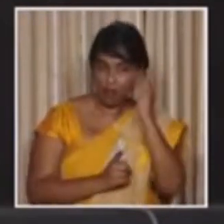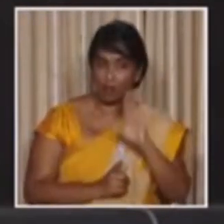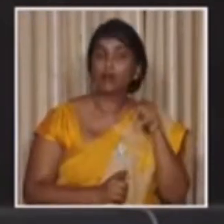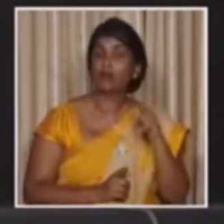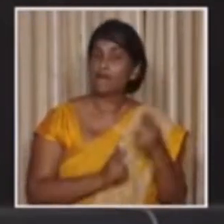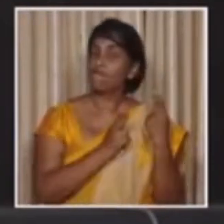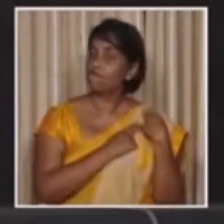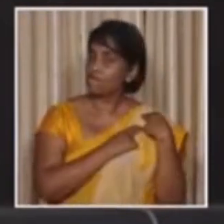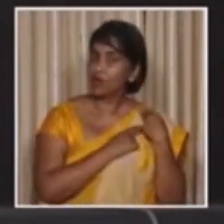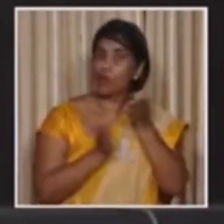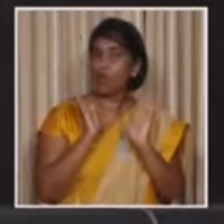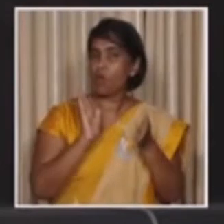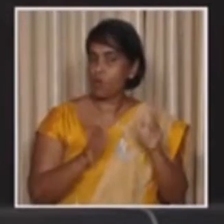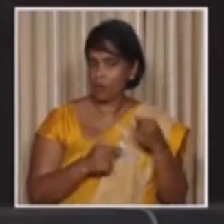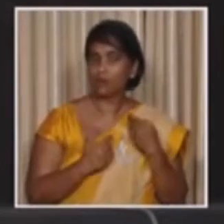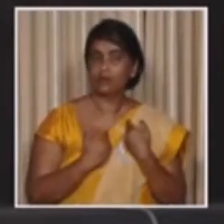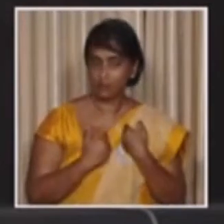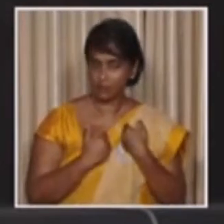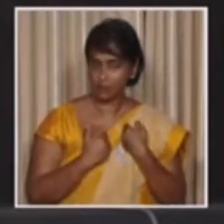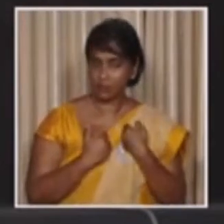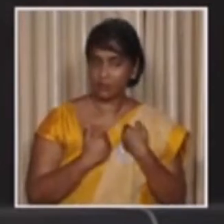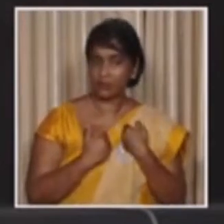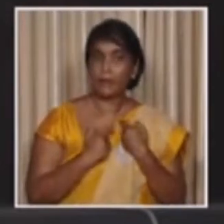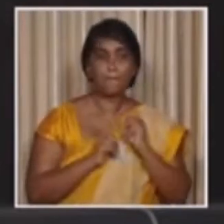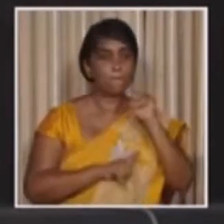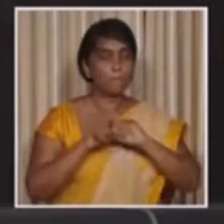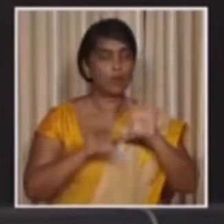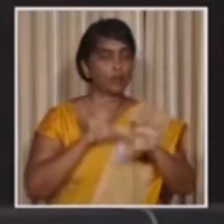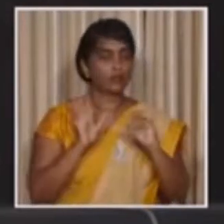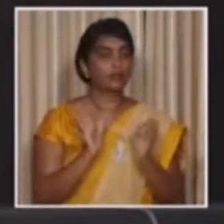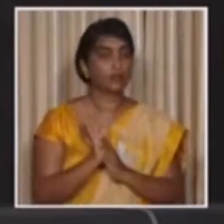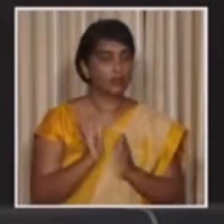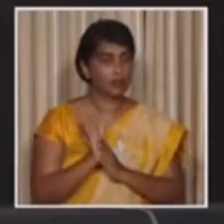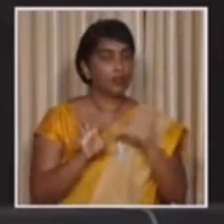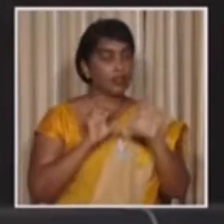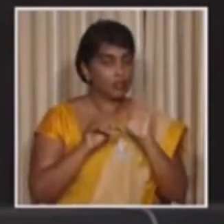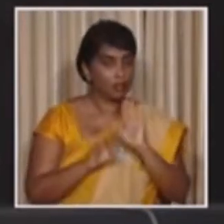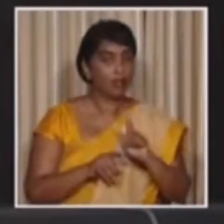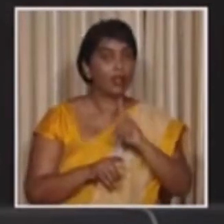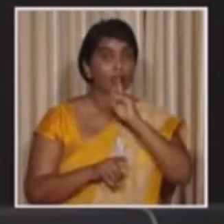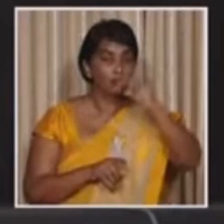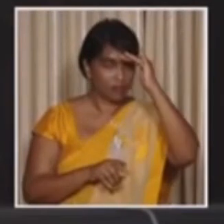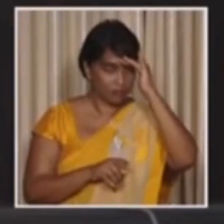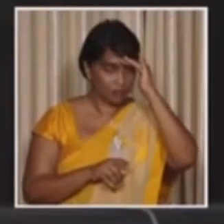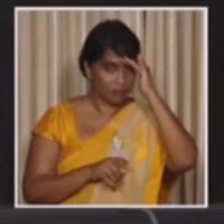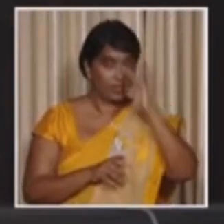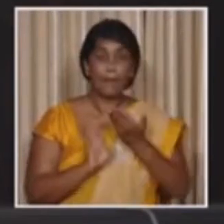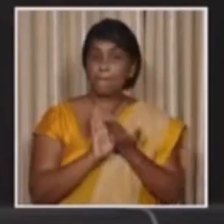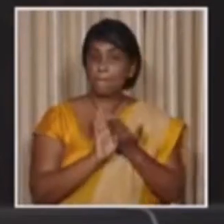ඒකට වගකිව යුත්තෝ කවුද කියන එක පාර්ලිමේන්තු තේරීම්කාරක සභාවක් පත් කරන්න කියලා කතානායකතුමාට